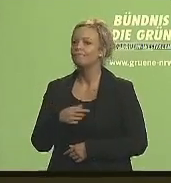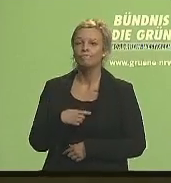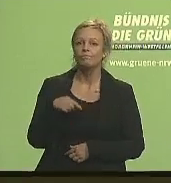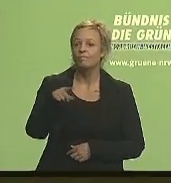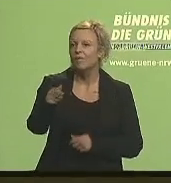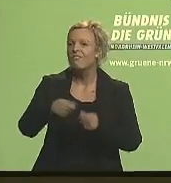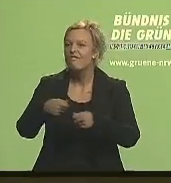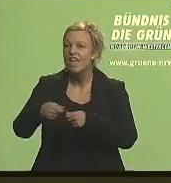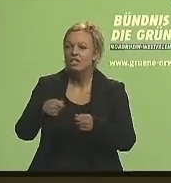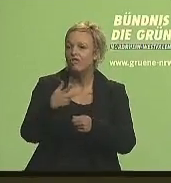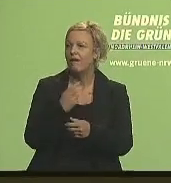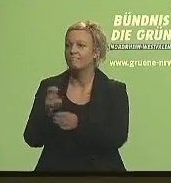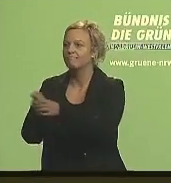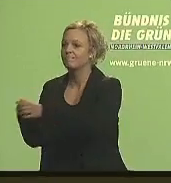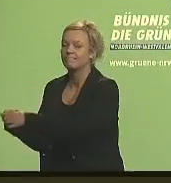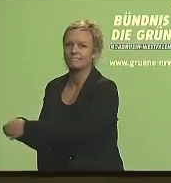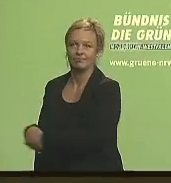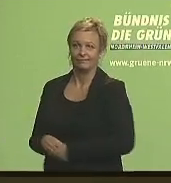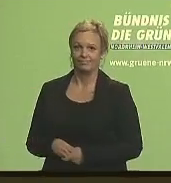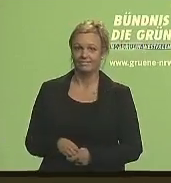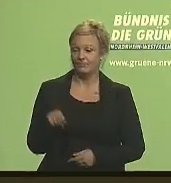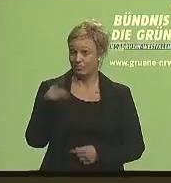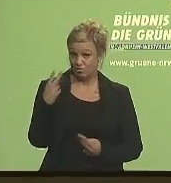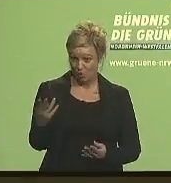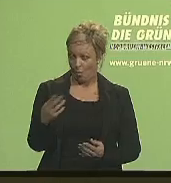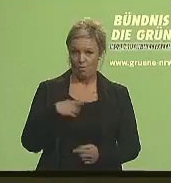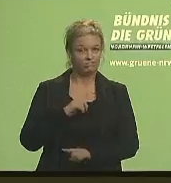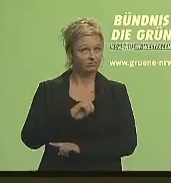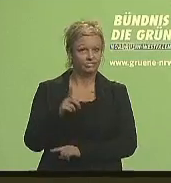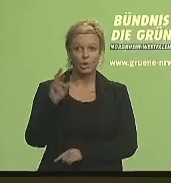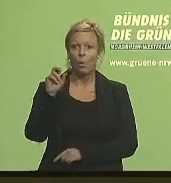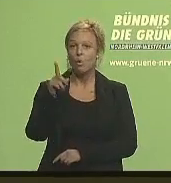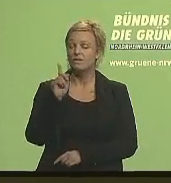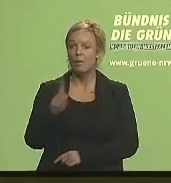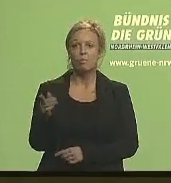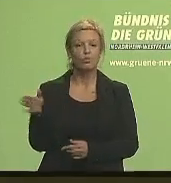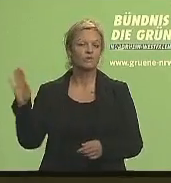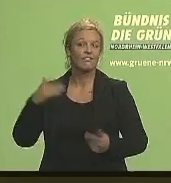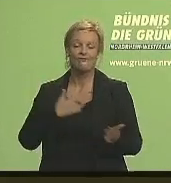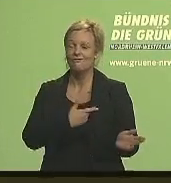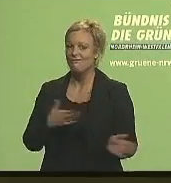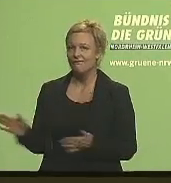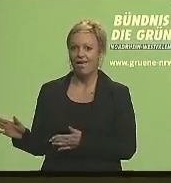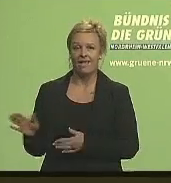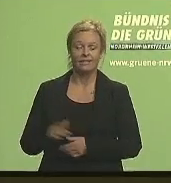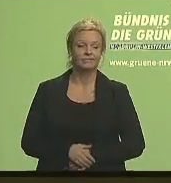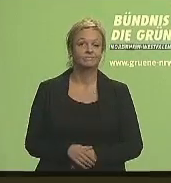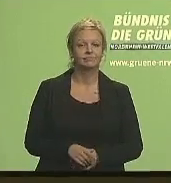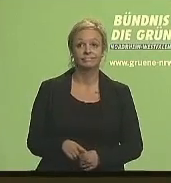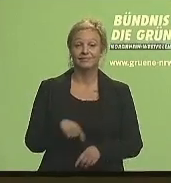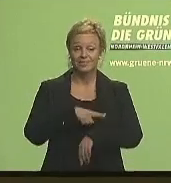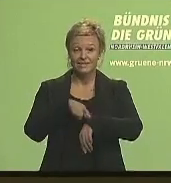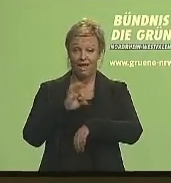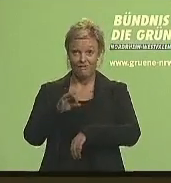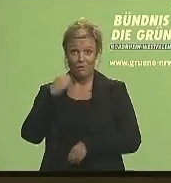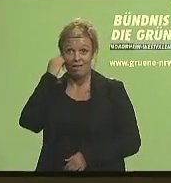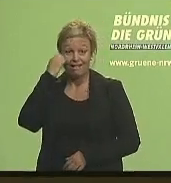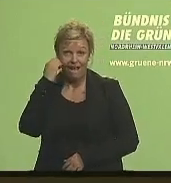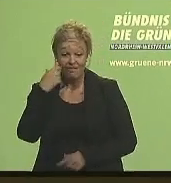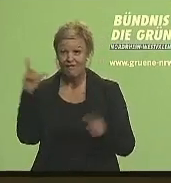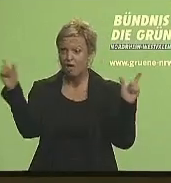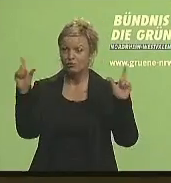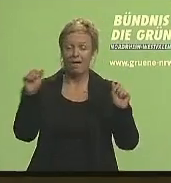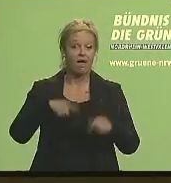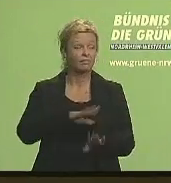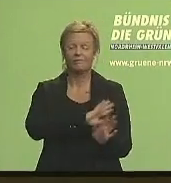werden wir ihm nicht durchgehen lassen. Dieser Rösler muss weg. Die Zeit der Kamelle für jeden Unternehmer